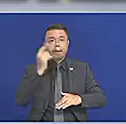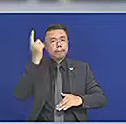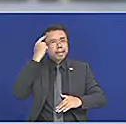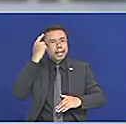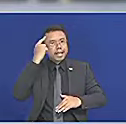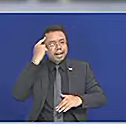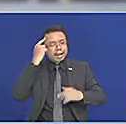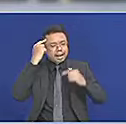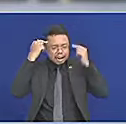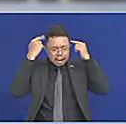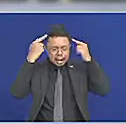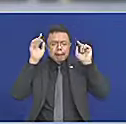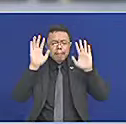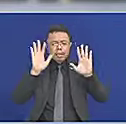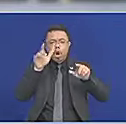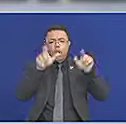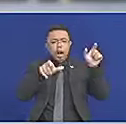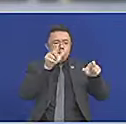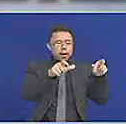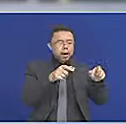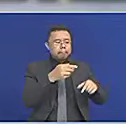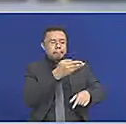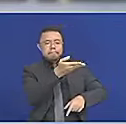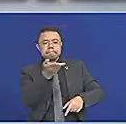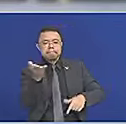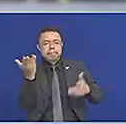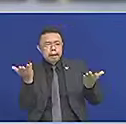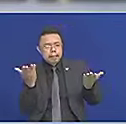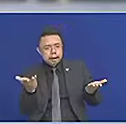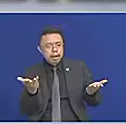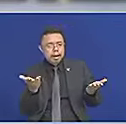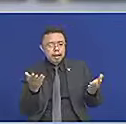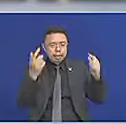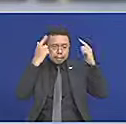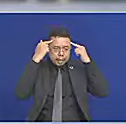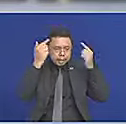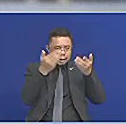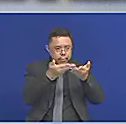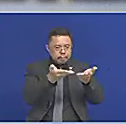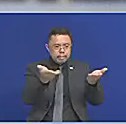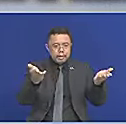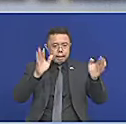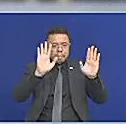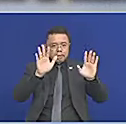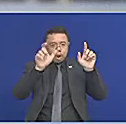pikirkan banyak orang saudaraku. Pikirkan.